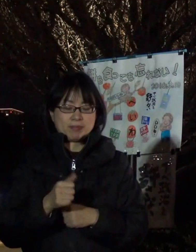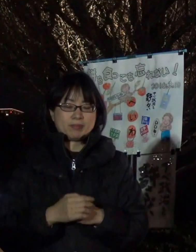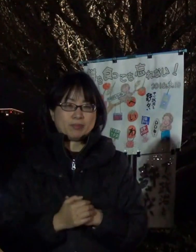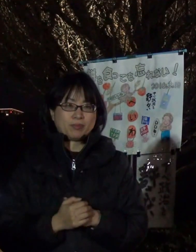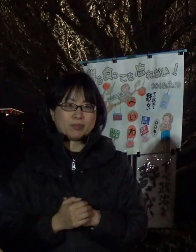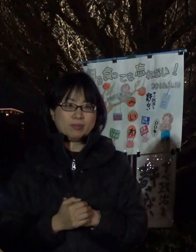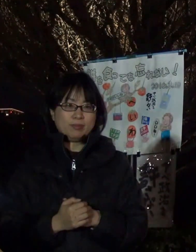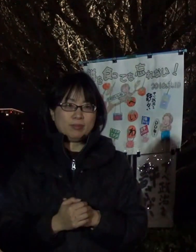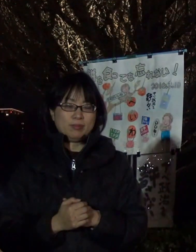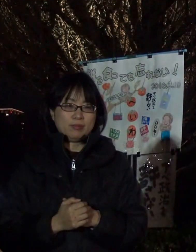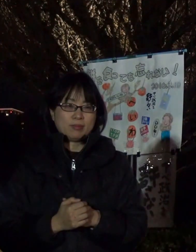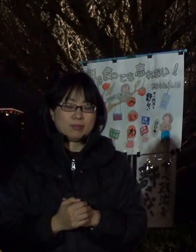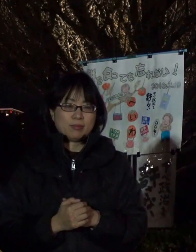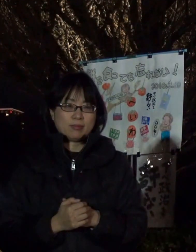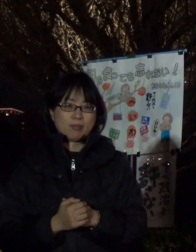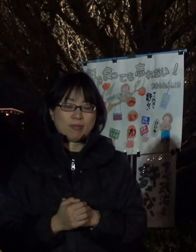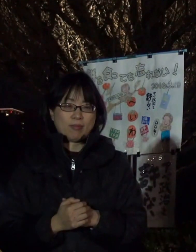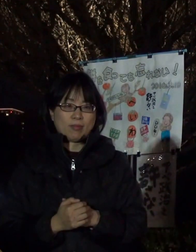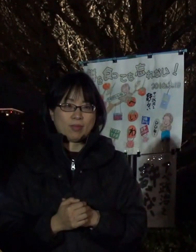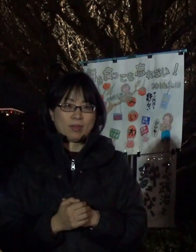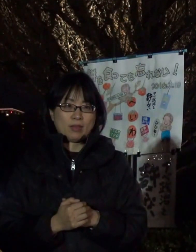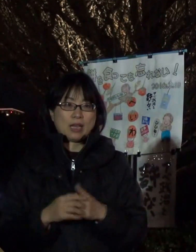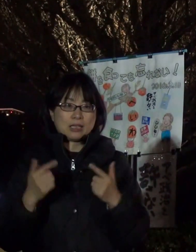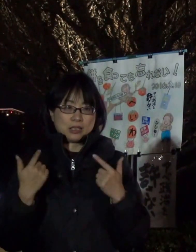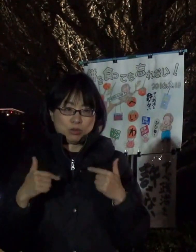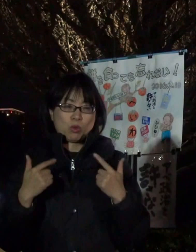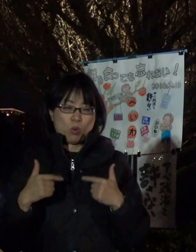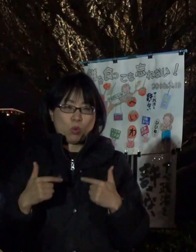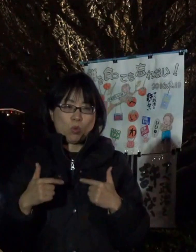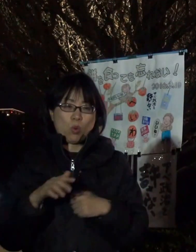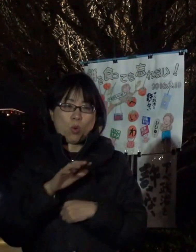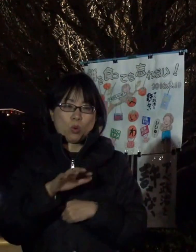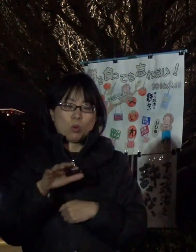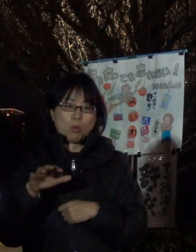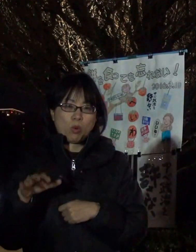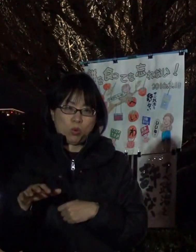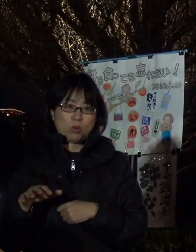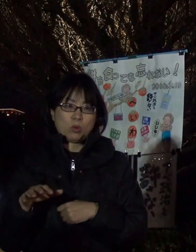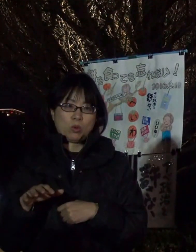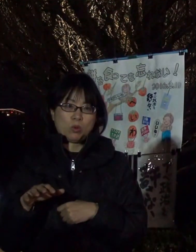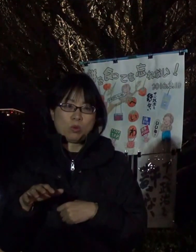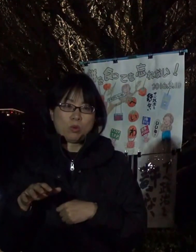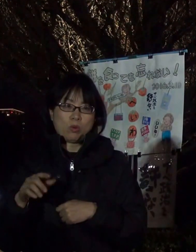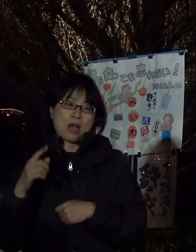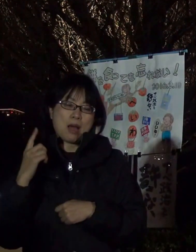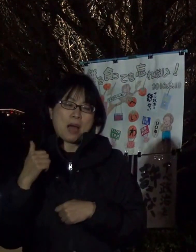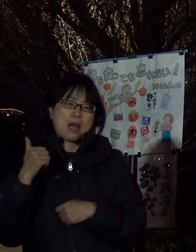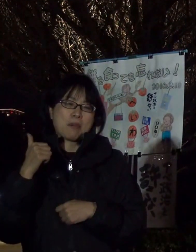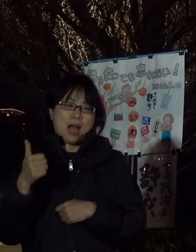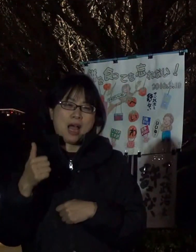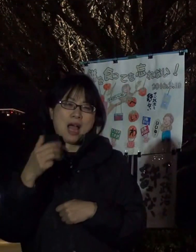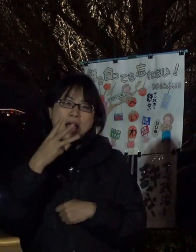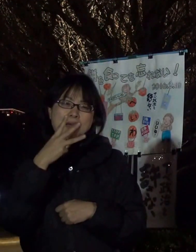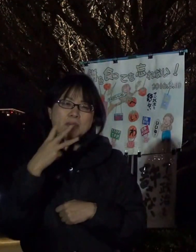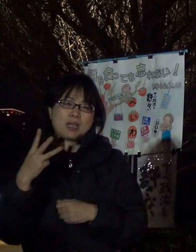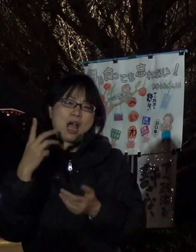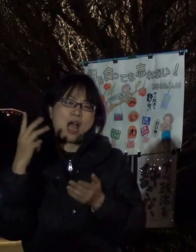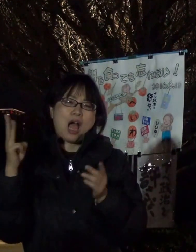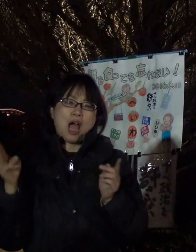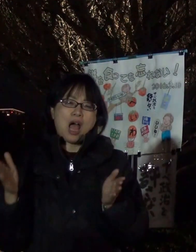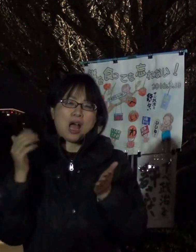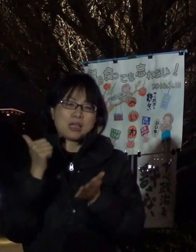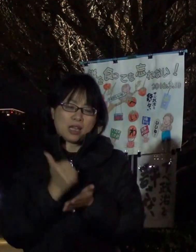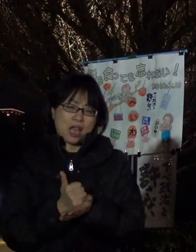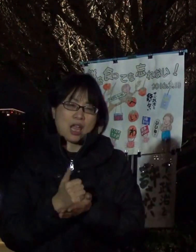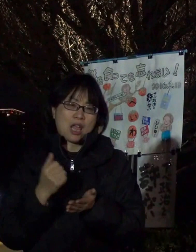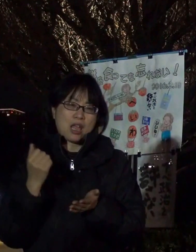僕もあのいつも子供にはパパなんか三日坊主のくせにって言われるんですけど